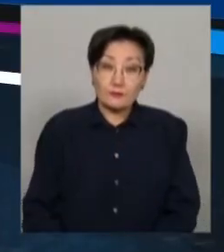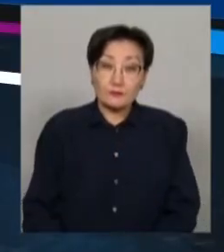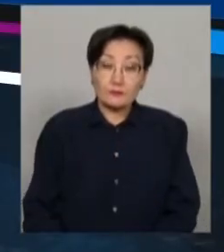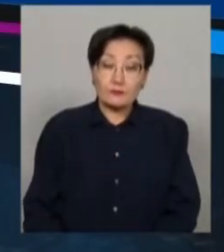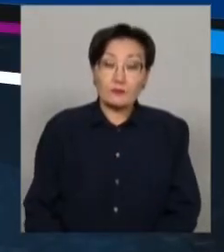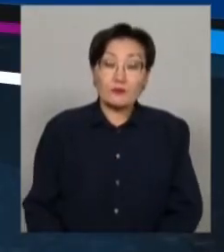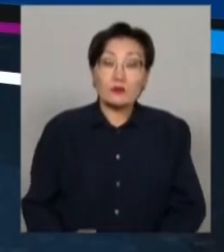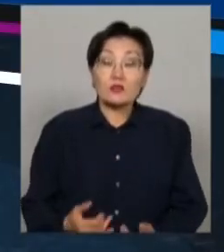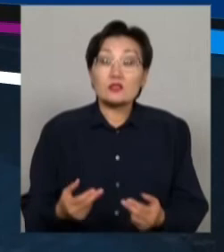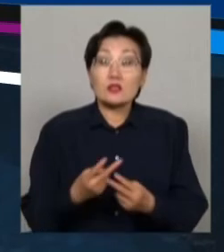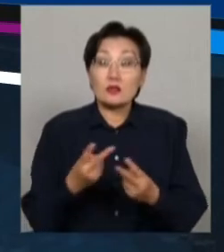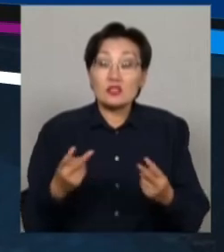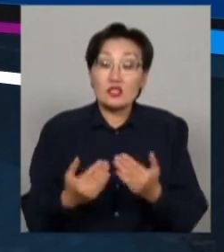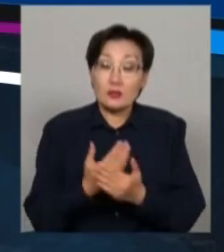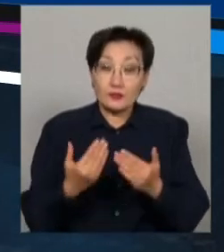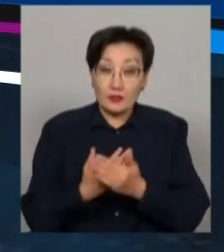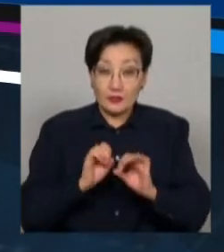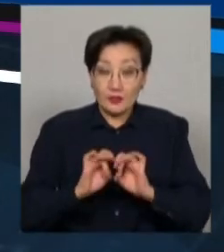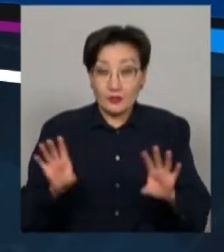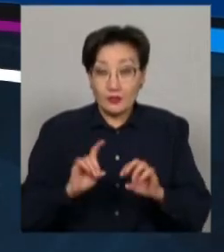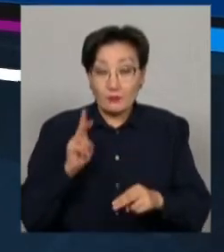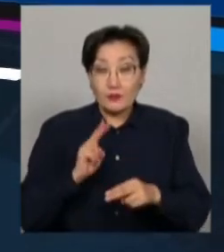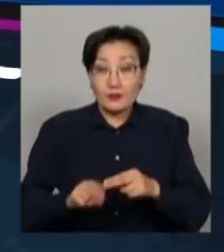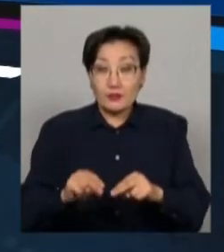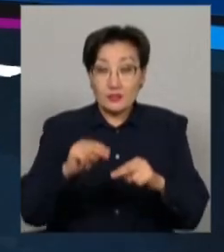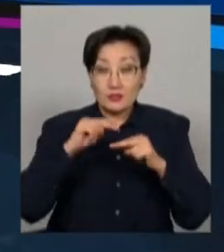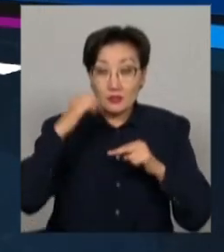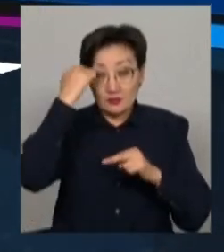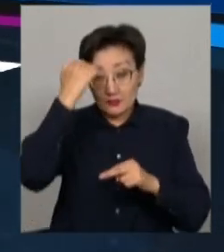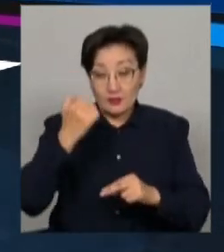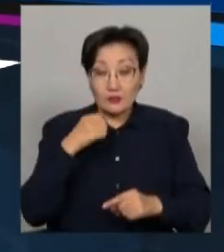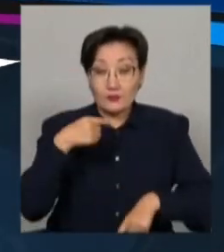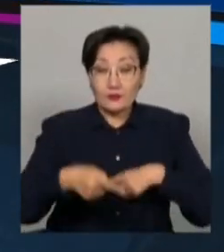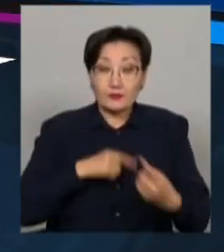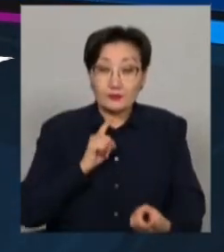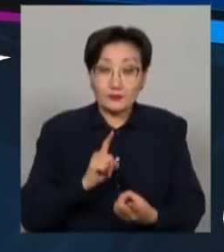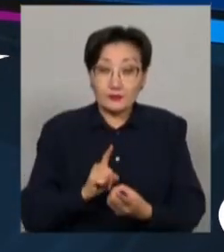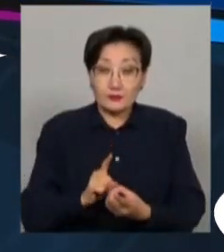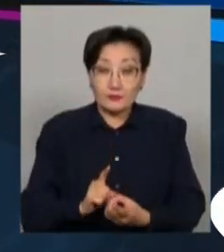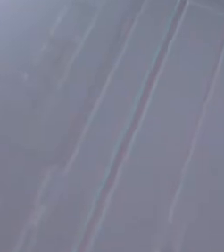Құрметті көрермен, әзірге айтар ақпар осындай. Қорытынды жаңалықтарда қайта жүздескенше.